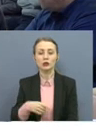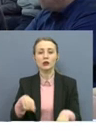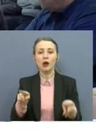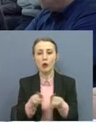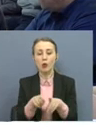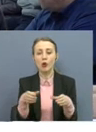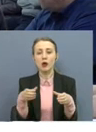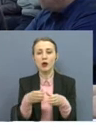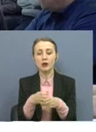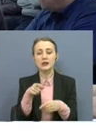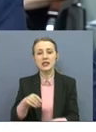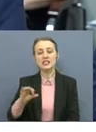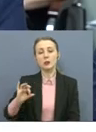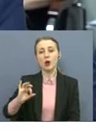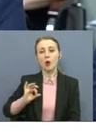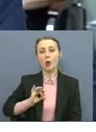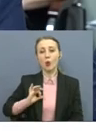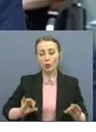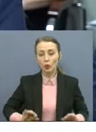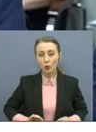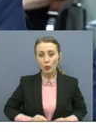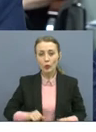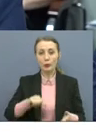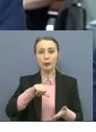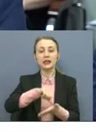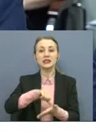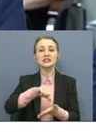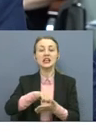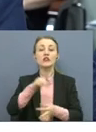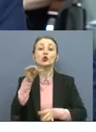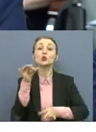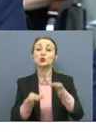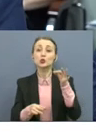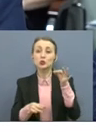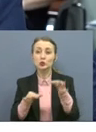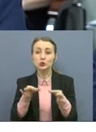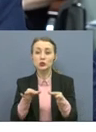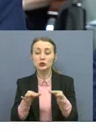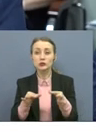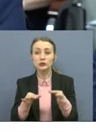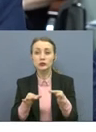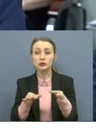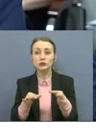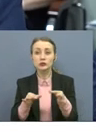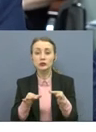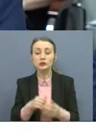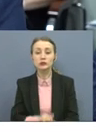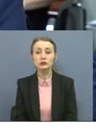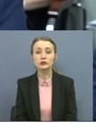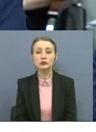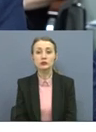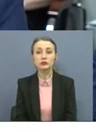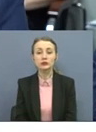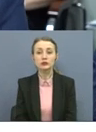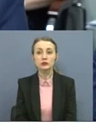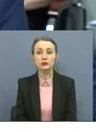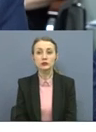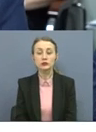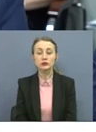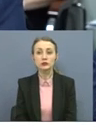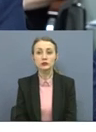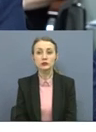Я ответственно говорю, ФАТ, как закончим мы набережную, согласно защищенному проекту, в 2020 году вот этот мы